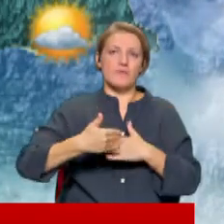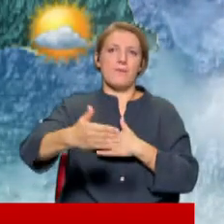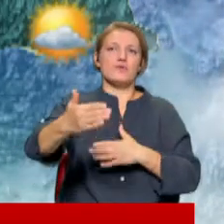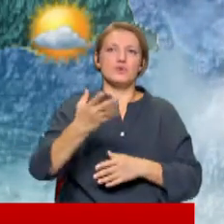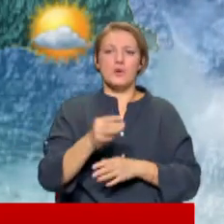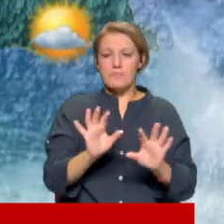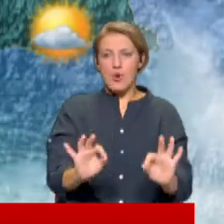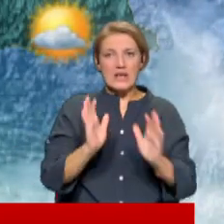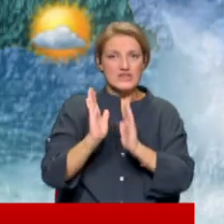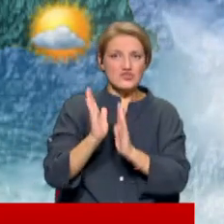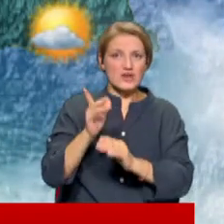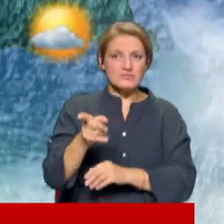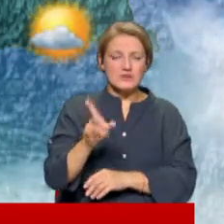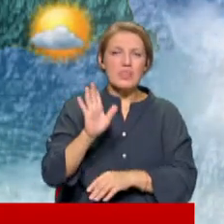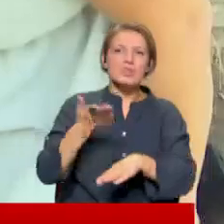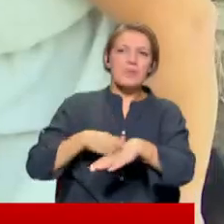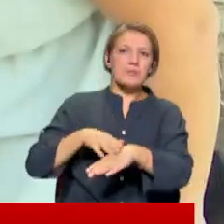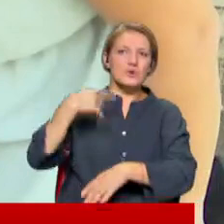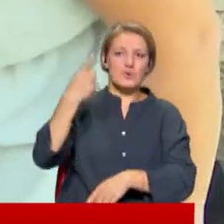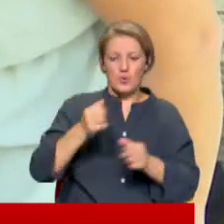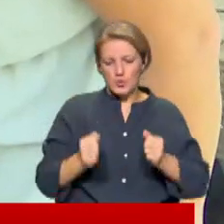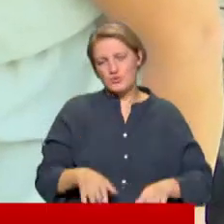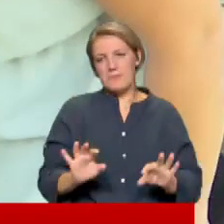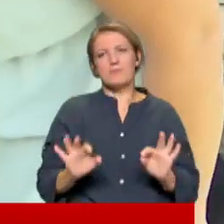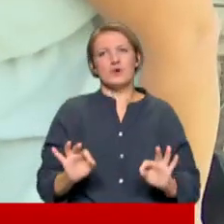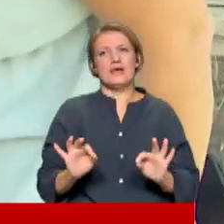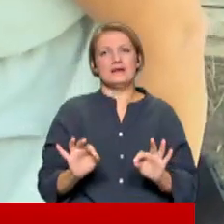böyle sıcak gidecekmiş ne yapmayı düşünüyorsunuz